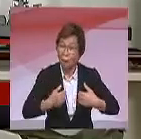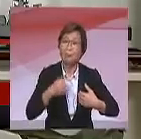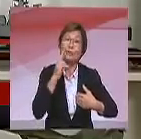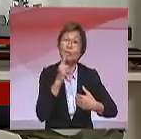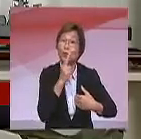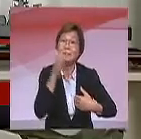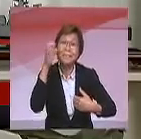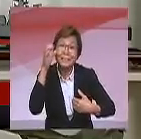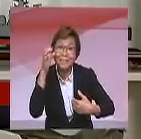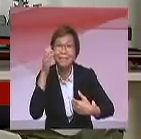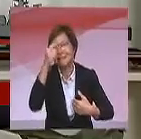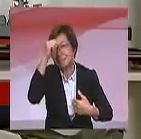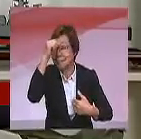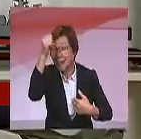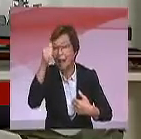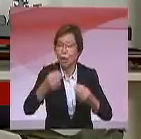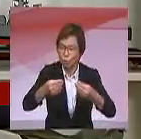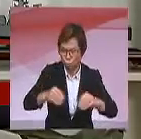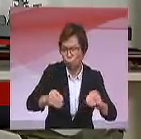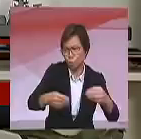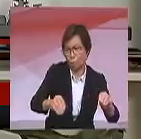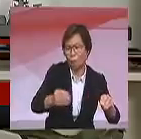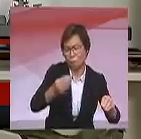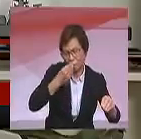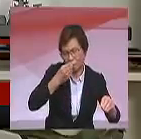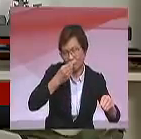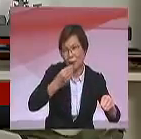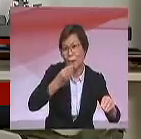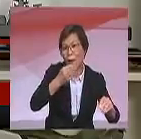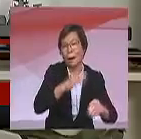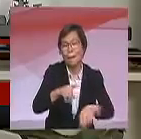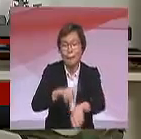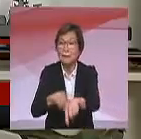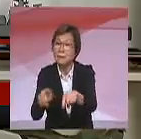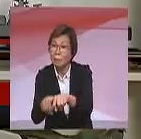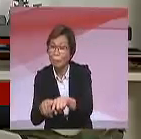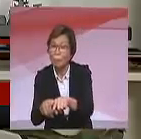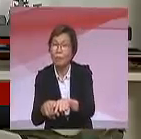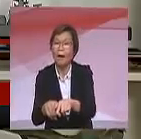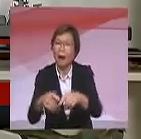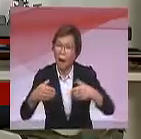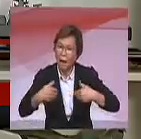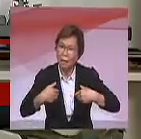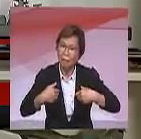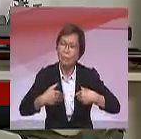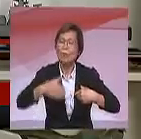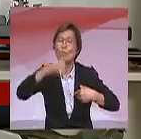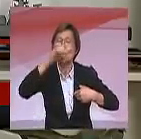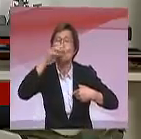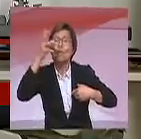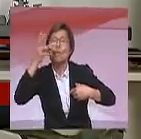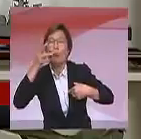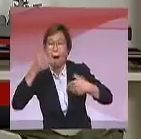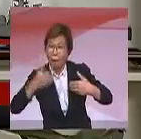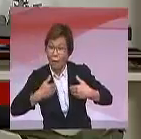Melayu, ya. Mereka menjual makanan. Tapi dalam masa yang sama mereka juga ada minuman keras,